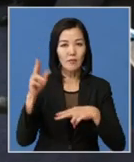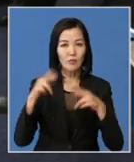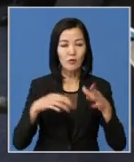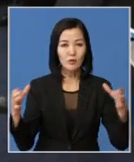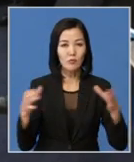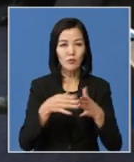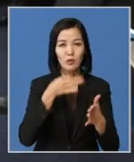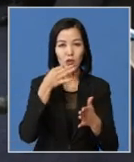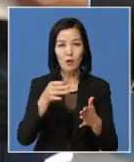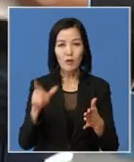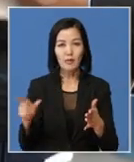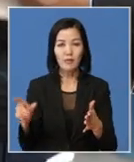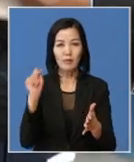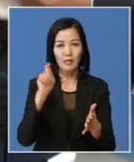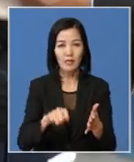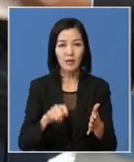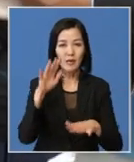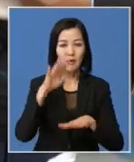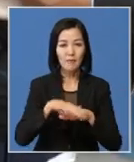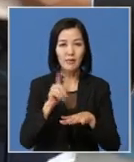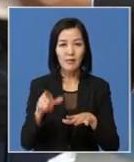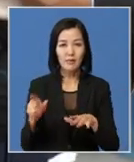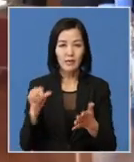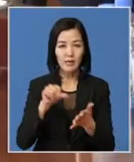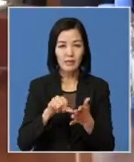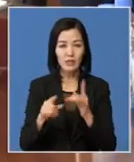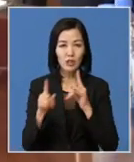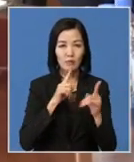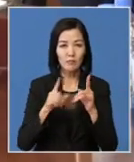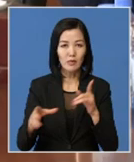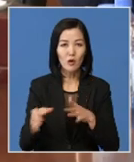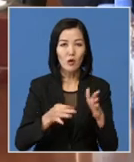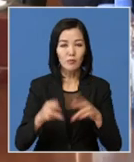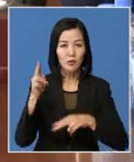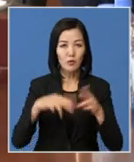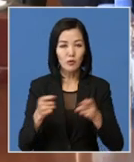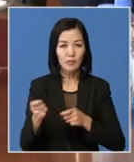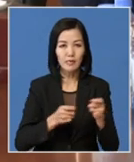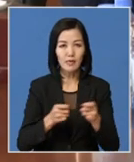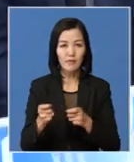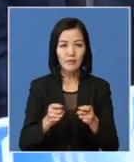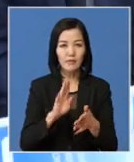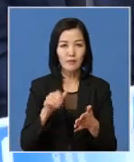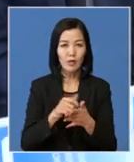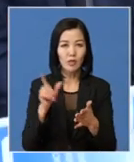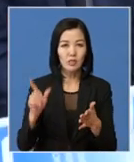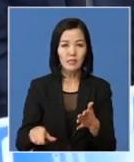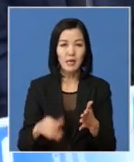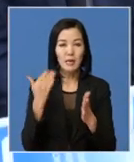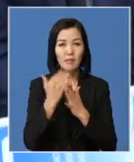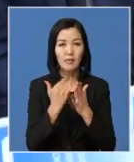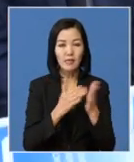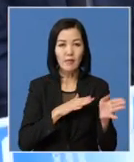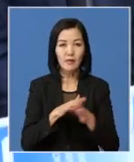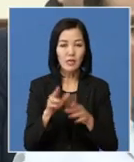жауаптылары келді. Сонымен қатар банк өкілдері қатысты. Жиын барысында облыстық құрылыс басқармасының басшысы Болат Тәкенов аталған бағдарлама бойынша атқарылған